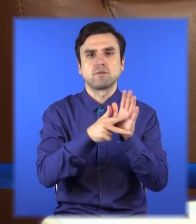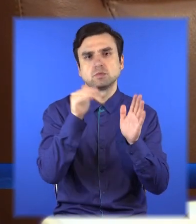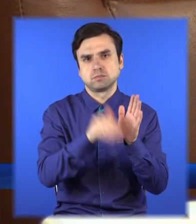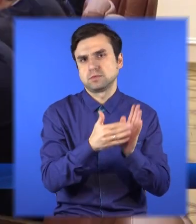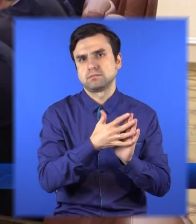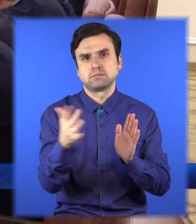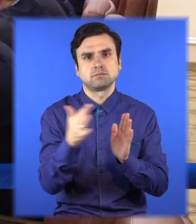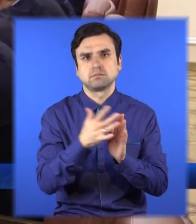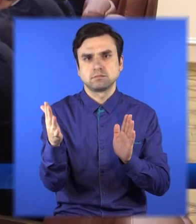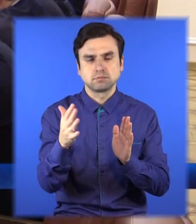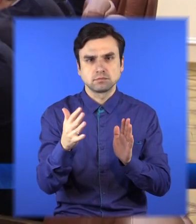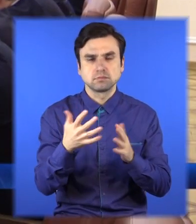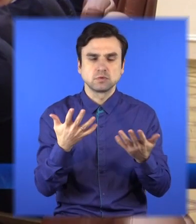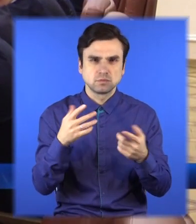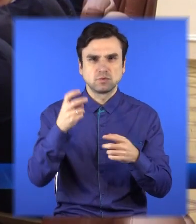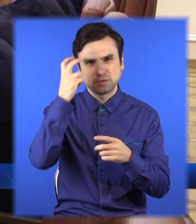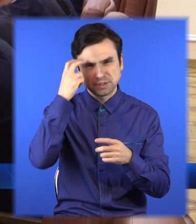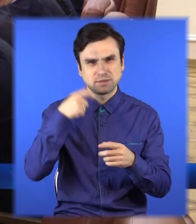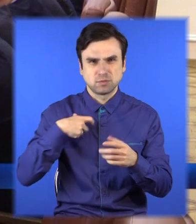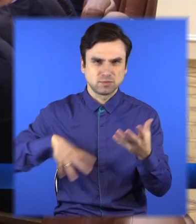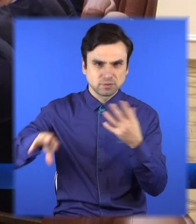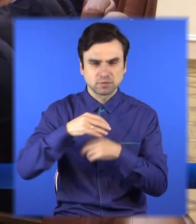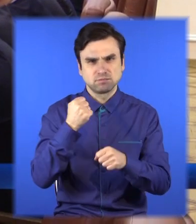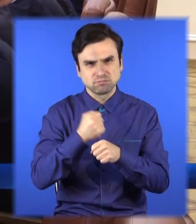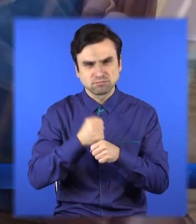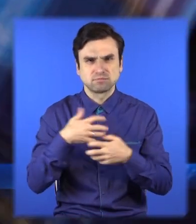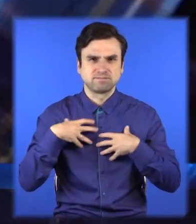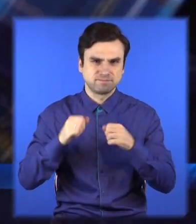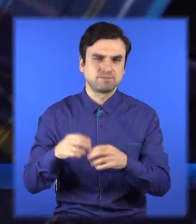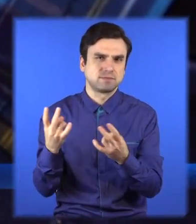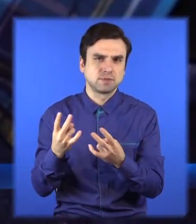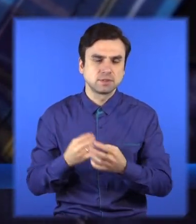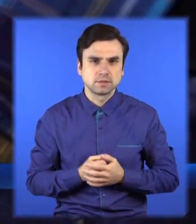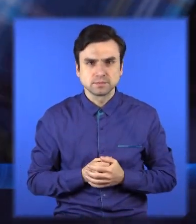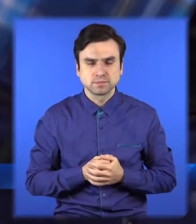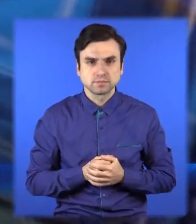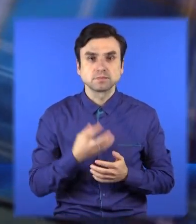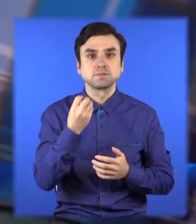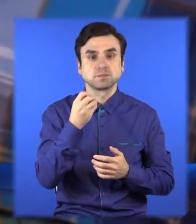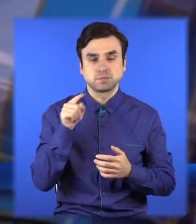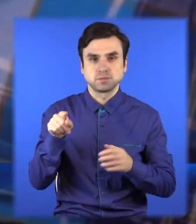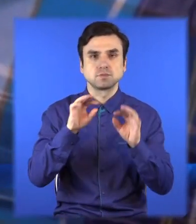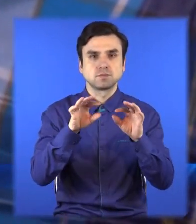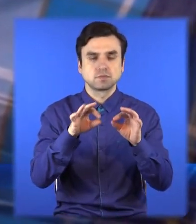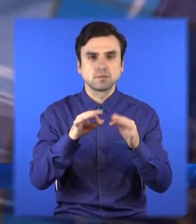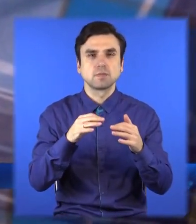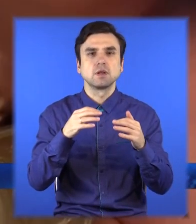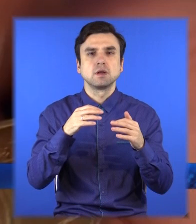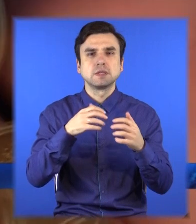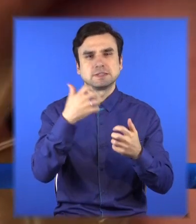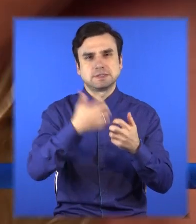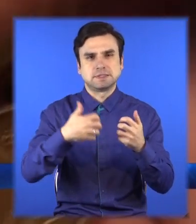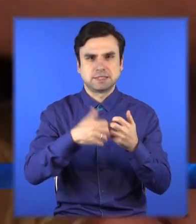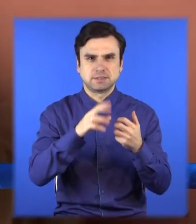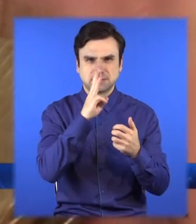менше 8000 гривень, тож Кабміну ще є над чим працювати. Водночас Володимир Гройсман зазначив, що розмір середньої